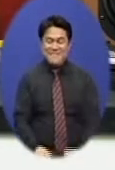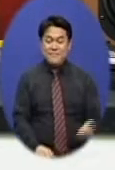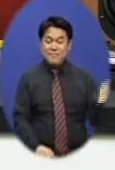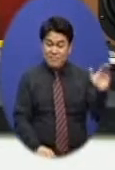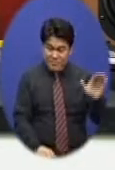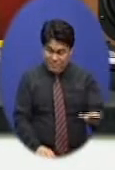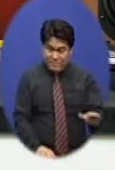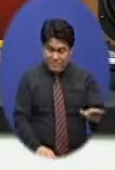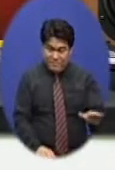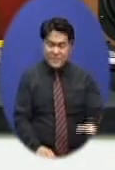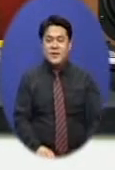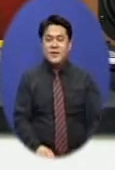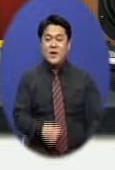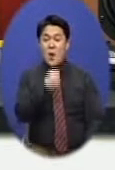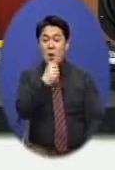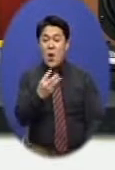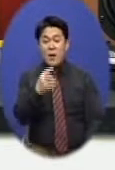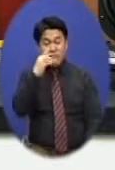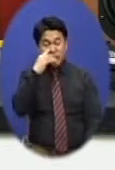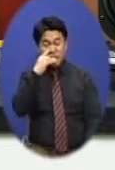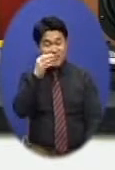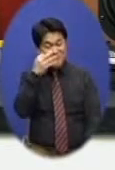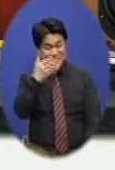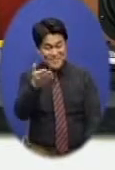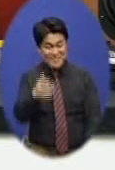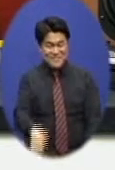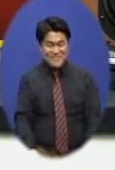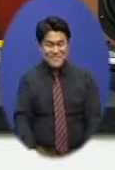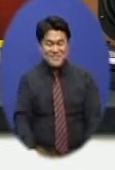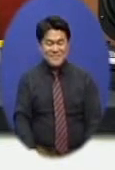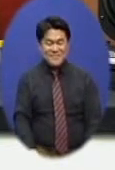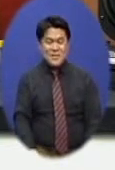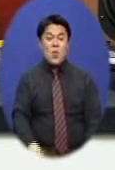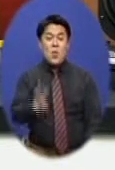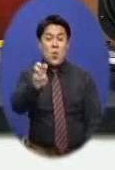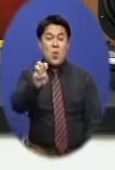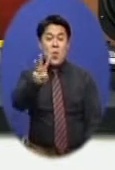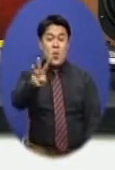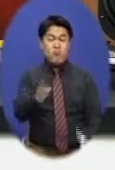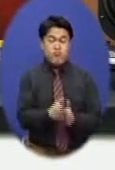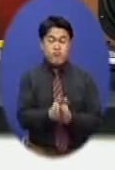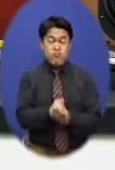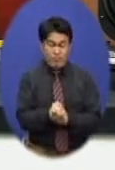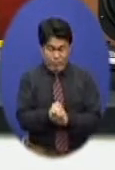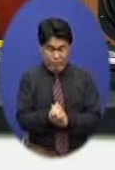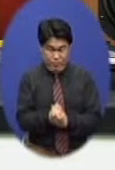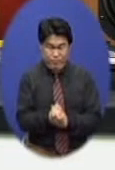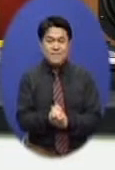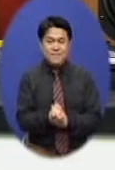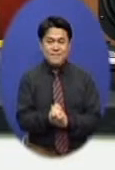그래도 네, 얼마나 모아졌는지 궁금합니다. 네. 보여주세요. 네, 33표 이렇게 나왔습니다.